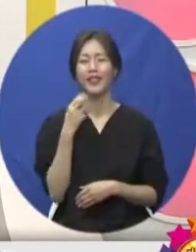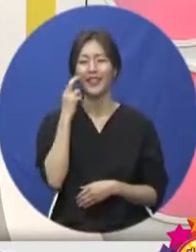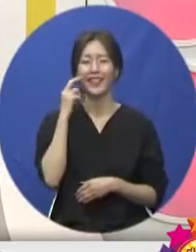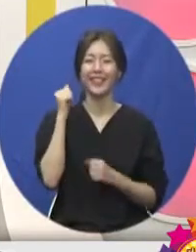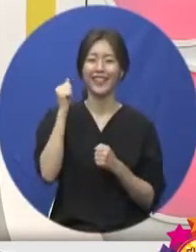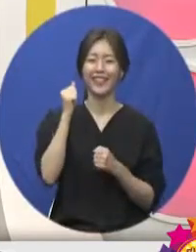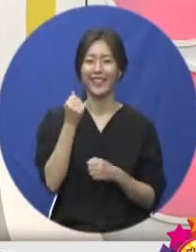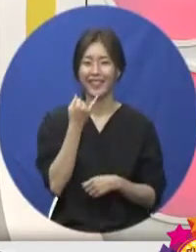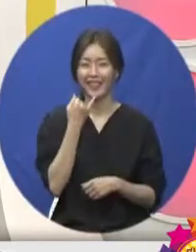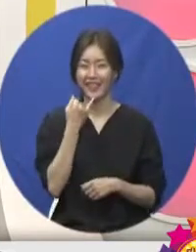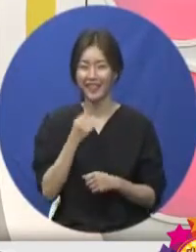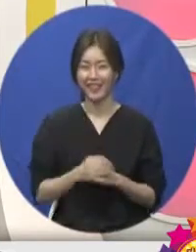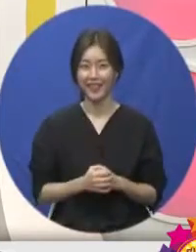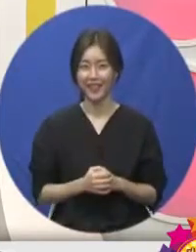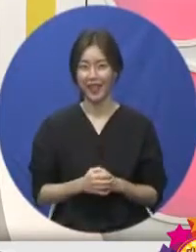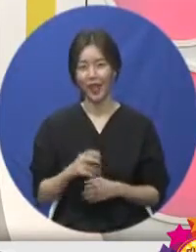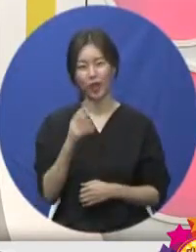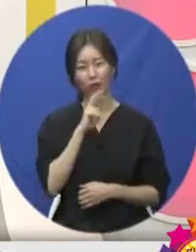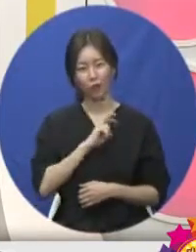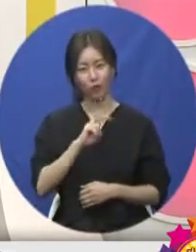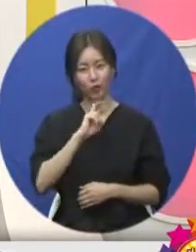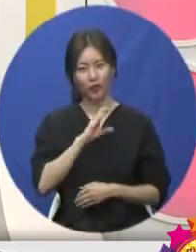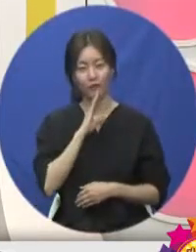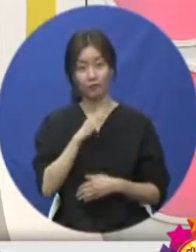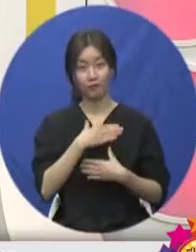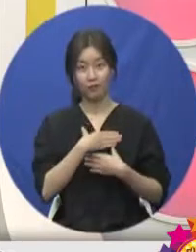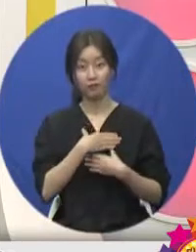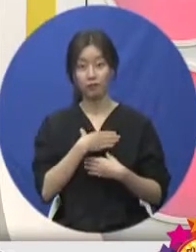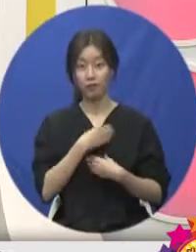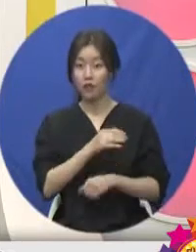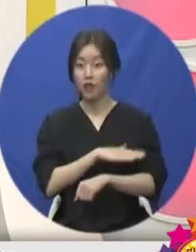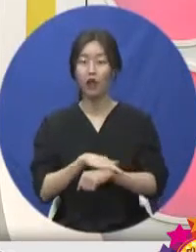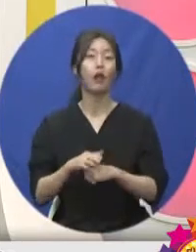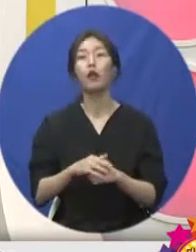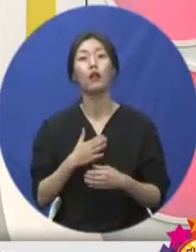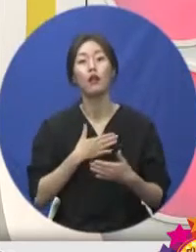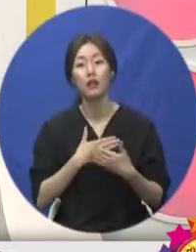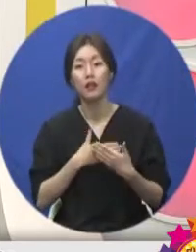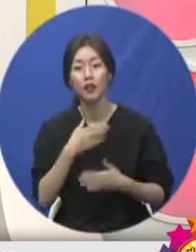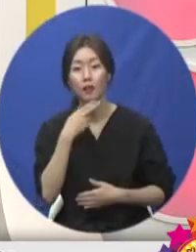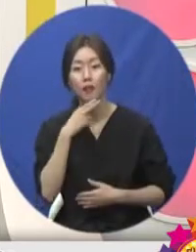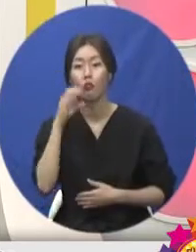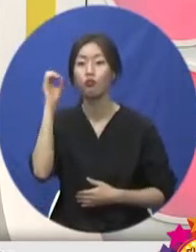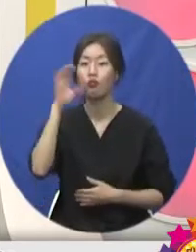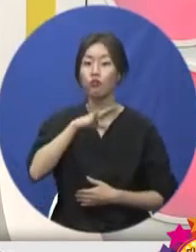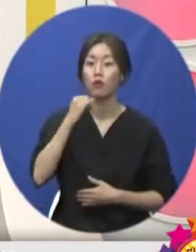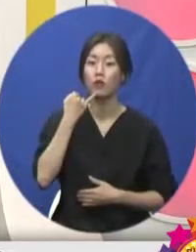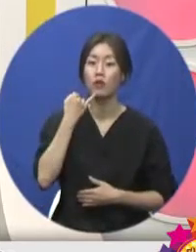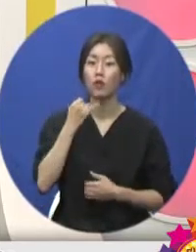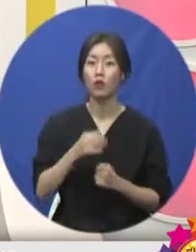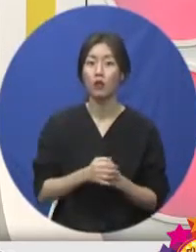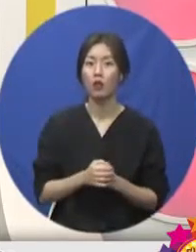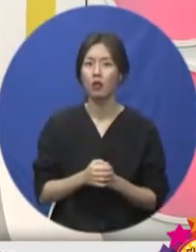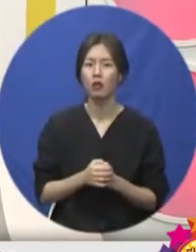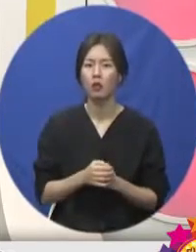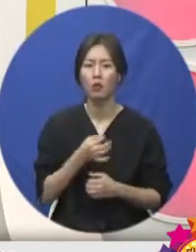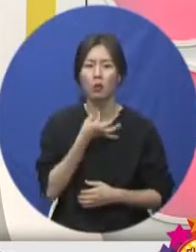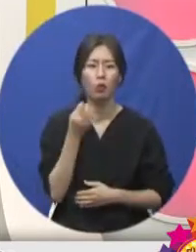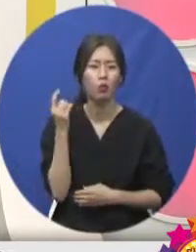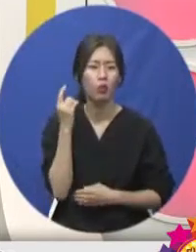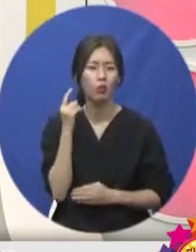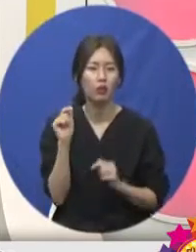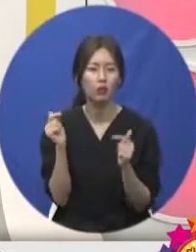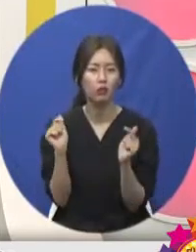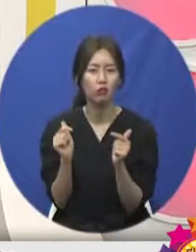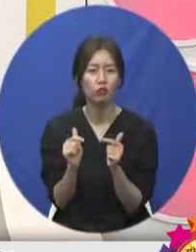맞아요. 예, 노래 잘하셔. 긴장 안 되세요? 예, 예, 그냥 하는. 근데 거지. 오늘 목소리가 이렇게 점점 좀 이렇게